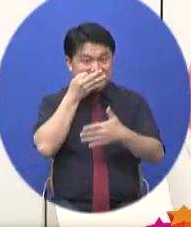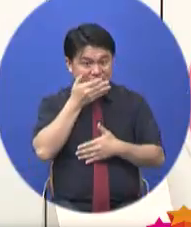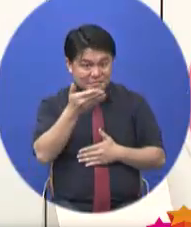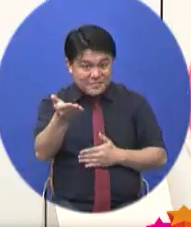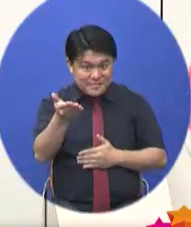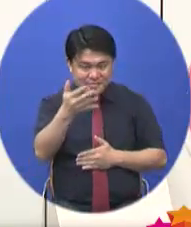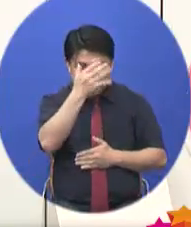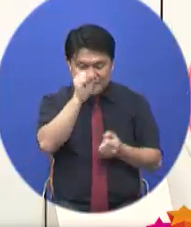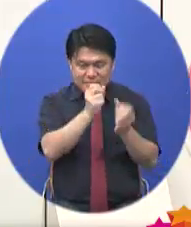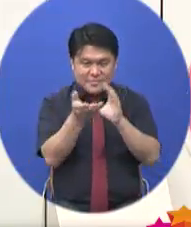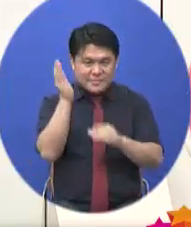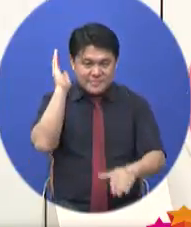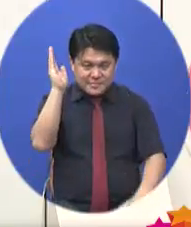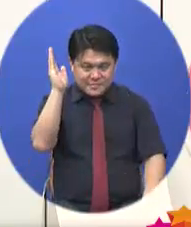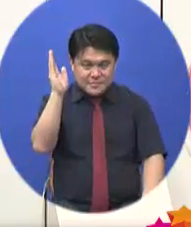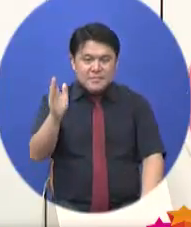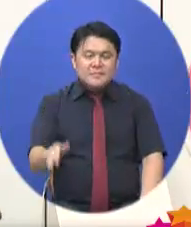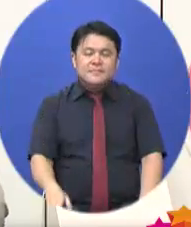준비했습니다. 할미꽃